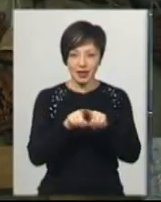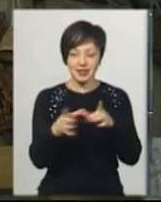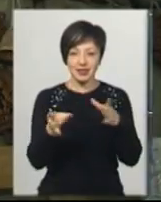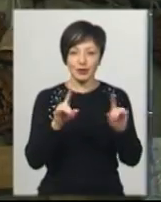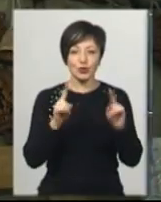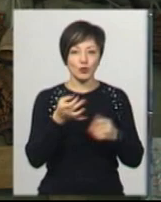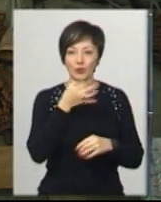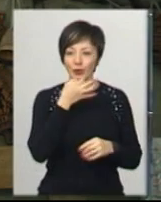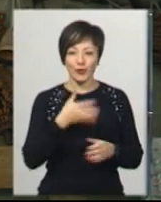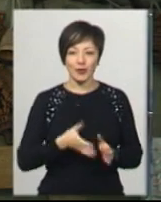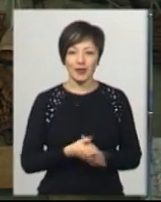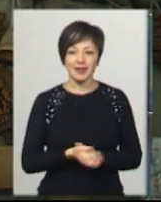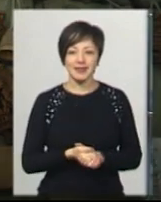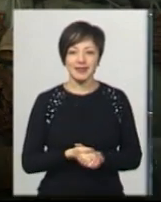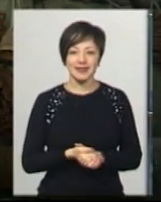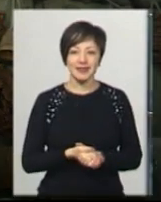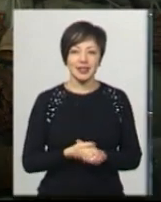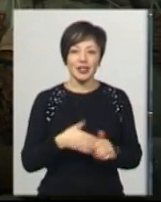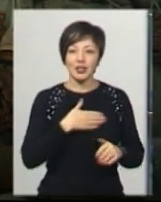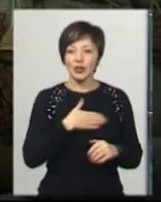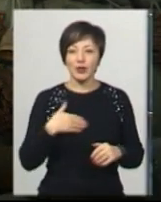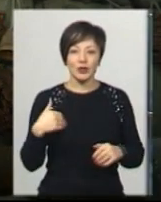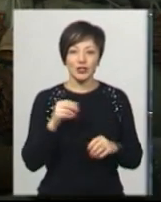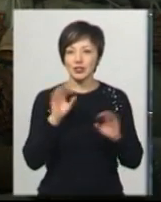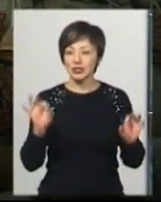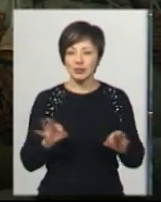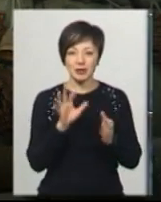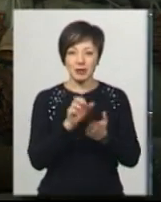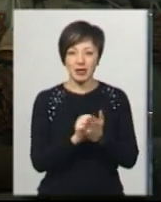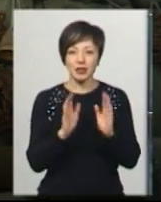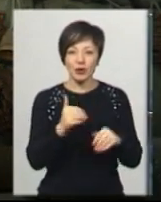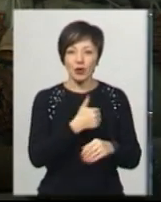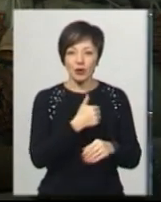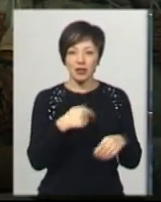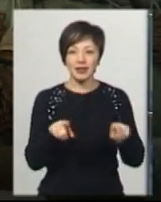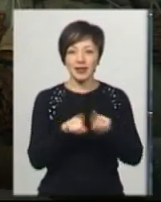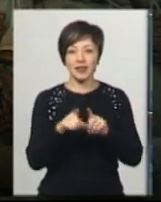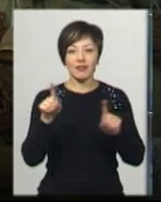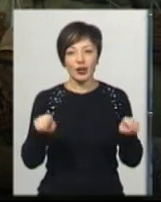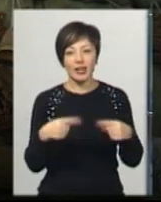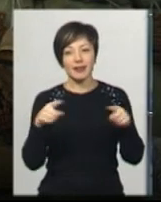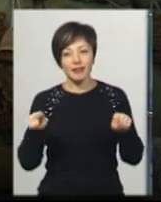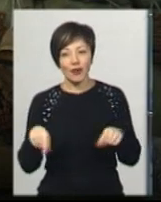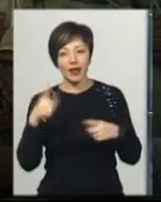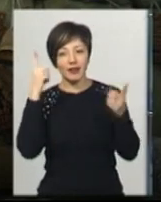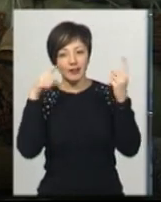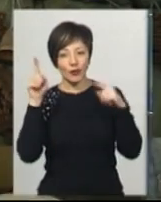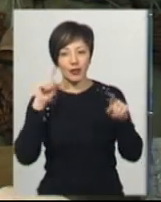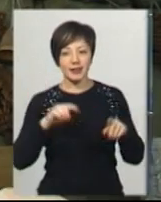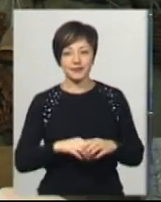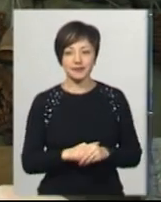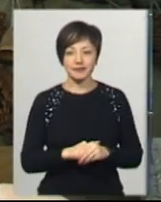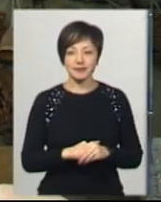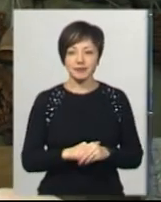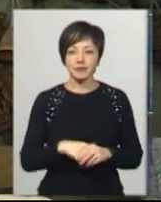Дуже подобається. От не хочу нічим займатися, тільки хочеться от таке творити, творити, творити.